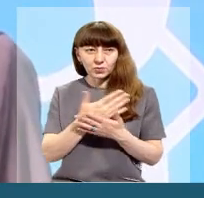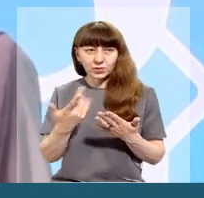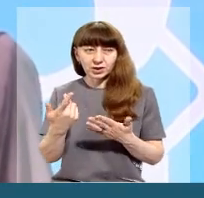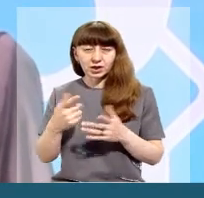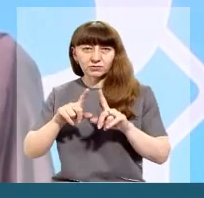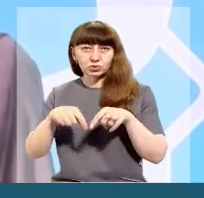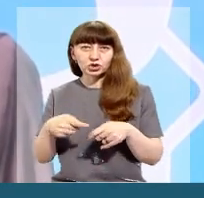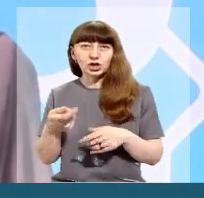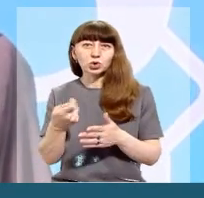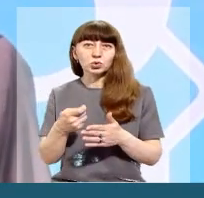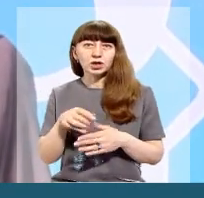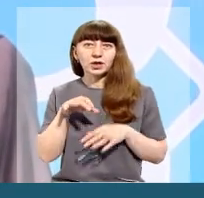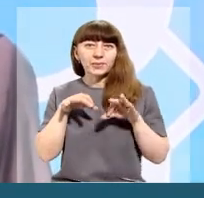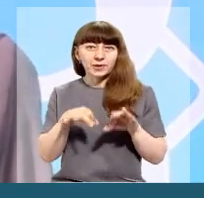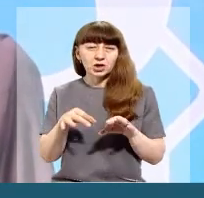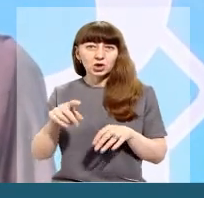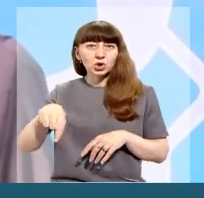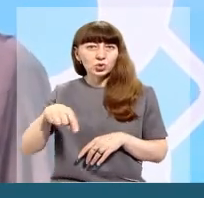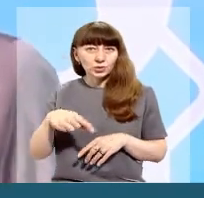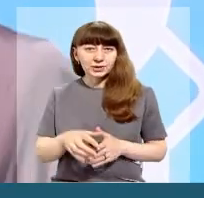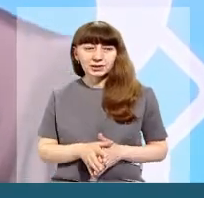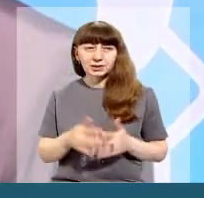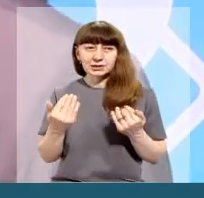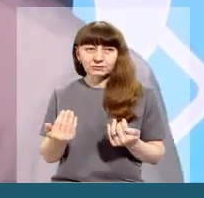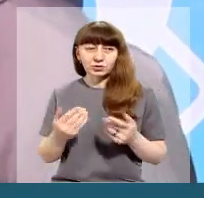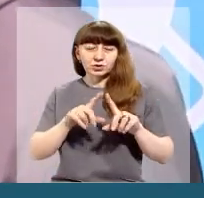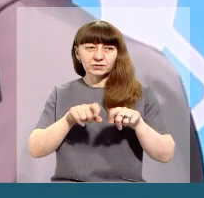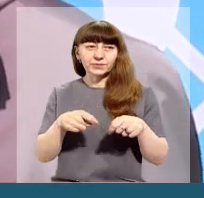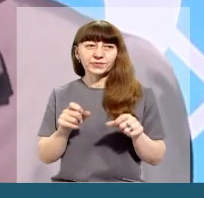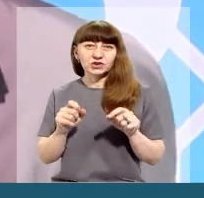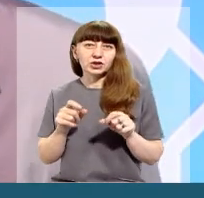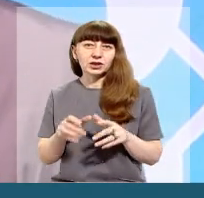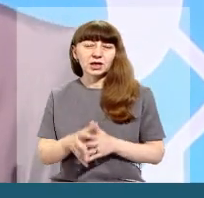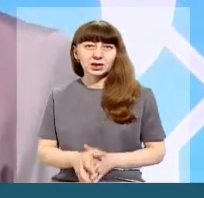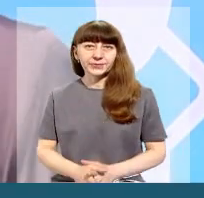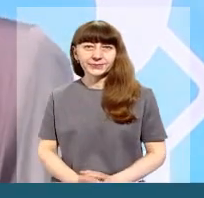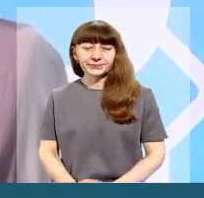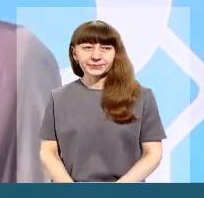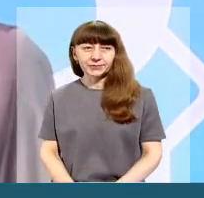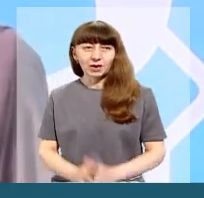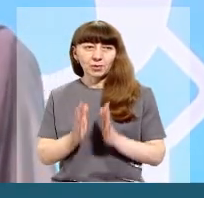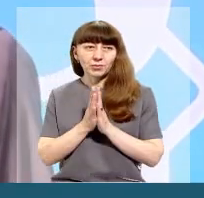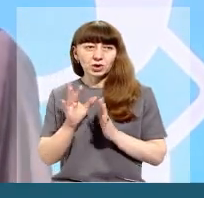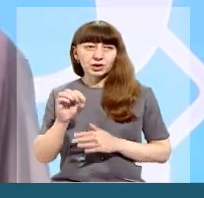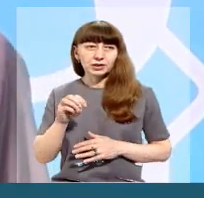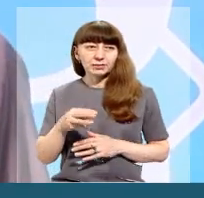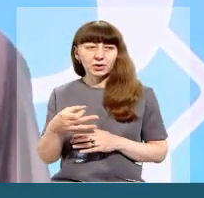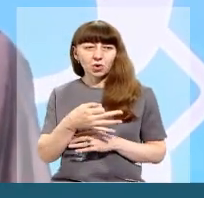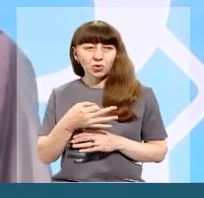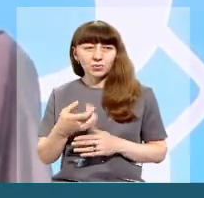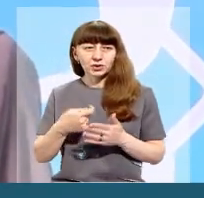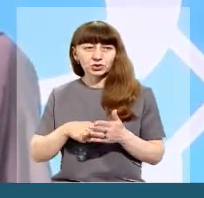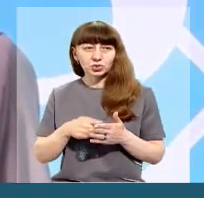вручили инватакси в Рудненском регионе. И сегодня вот мы по просьбе Акима области вручаем